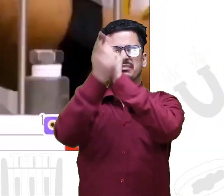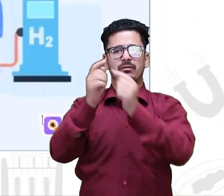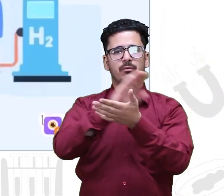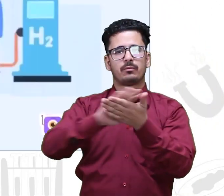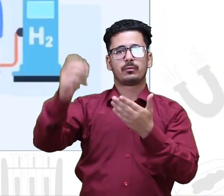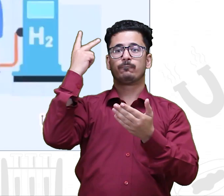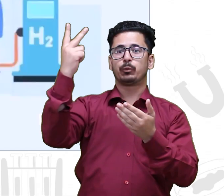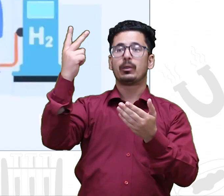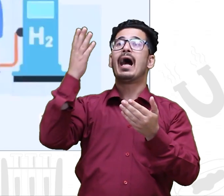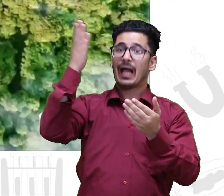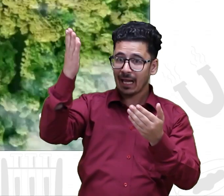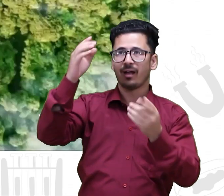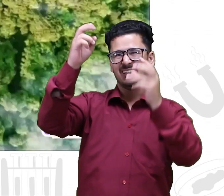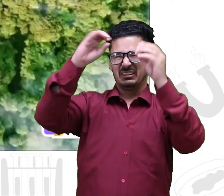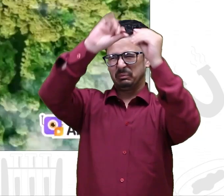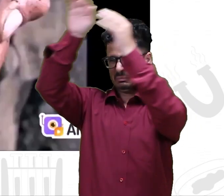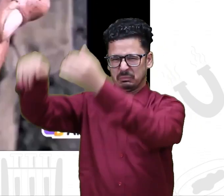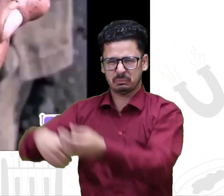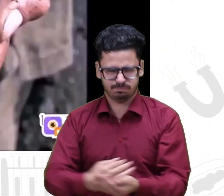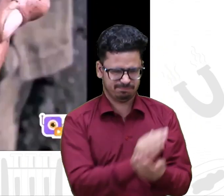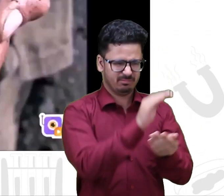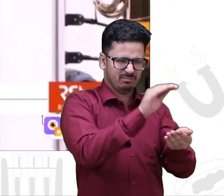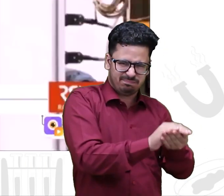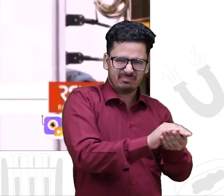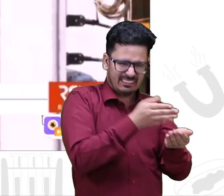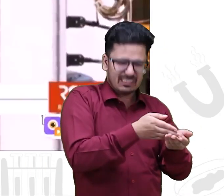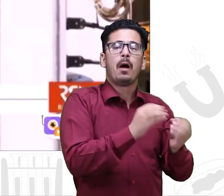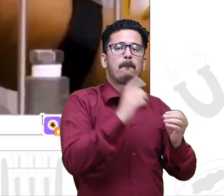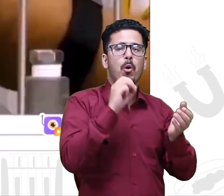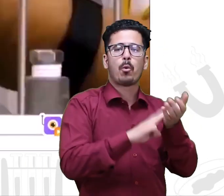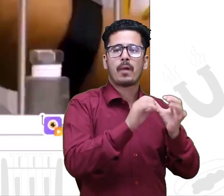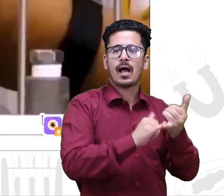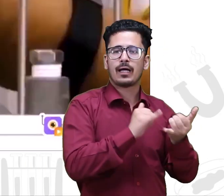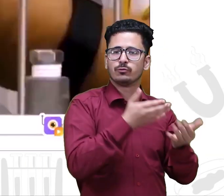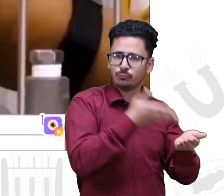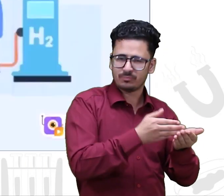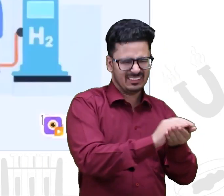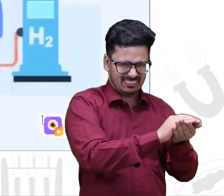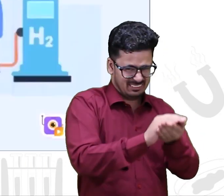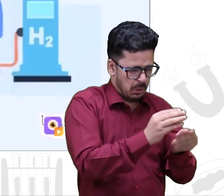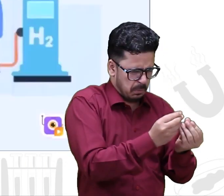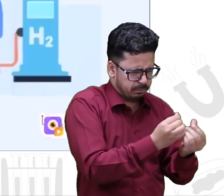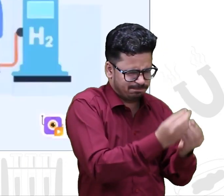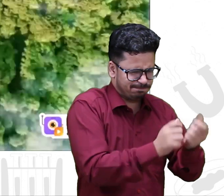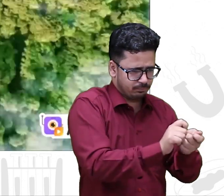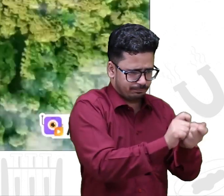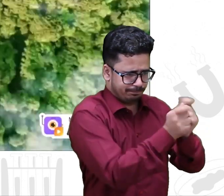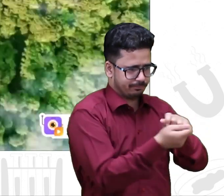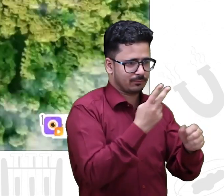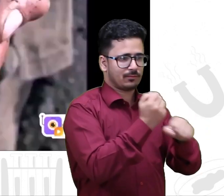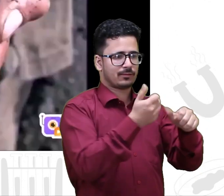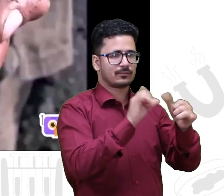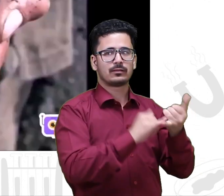काय? हे कमी कार्बन, हायड्रोजन वाहक इंधन आहे जे उच्च राख कोळसा, बायोमास, CO2